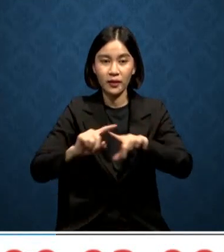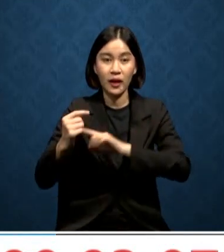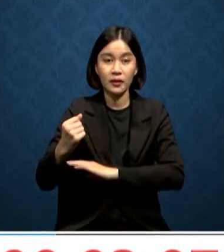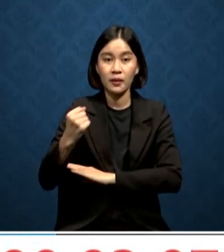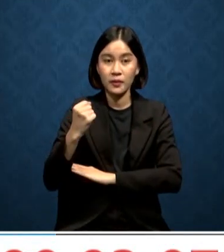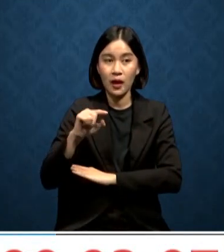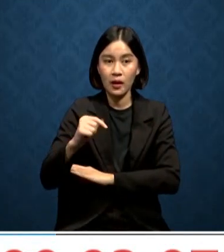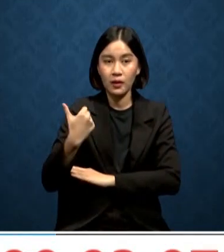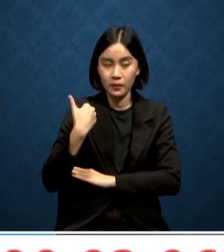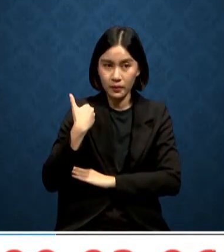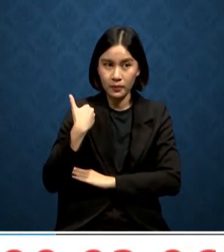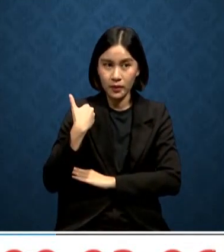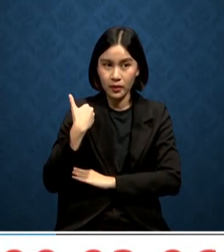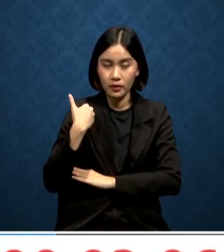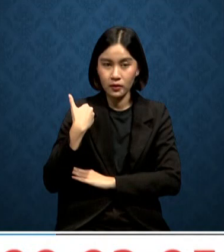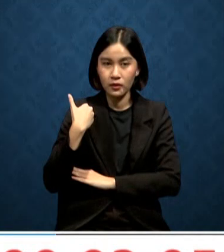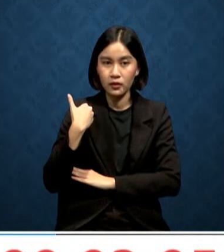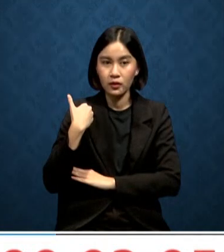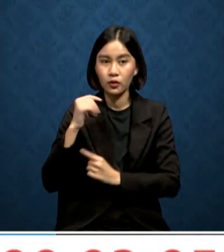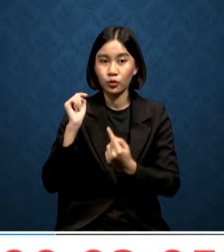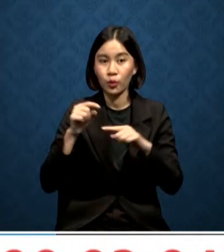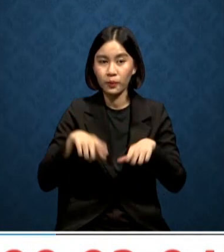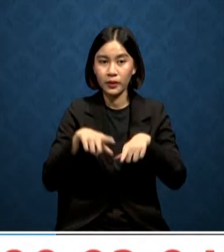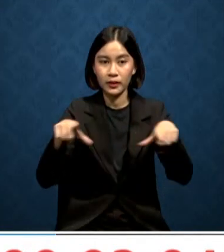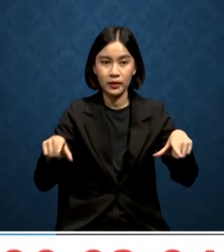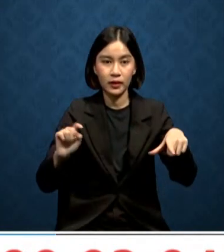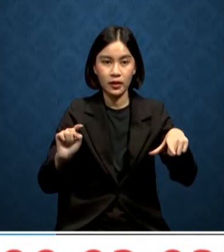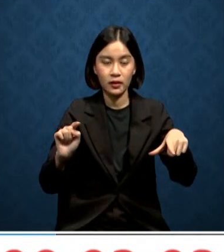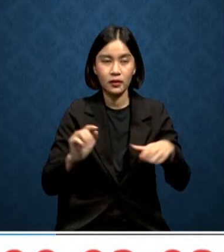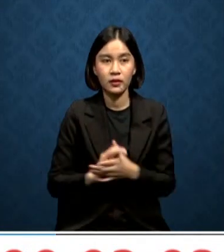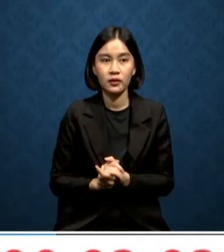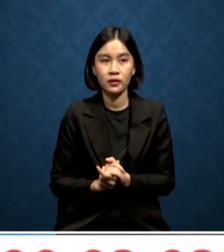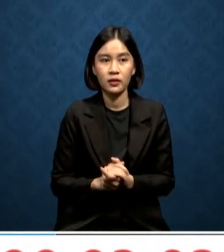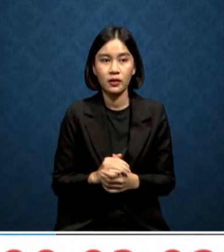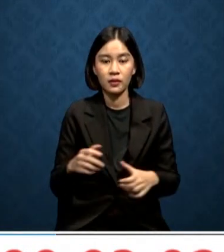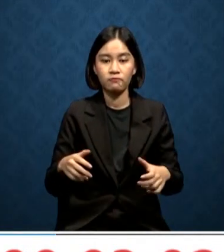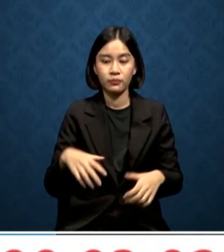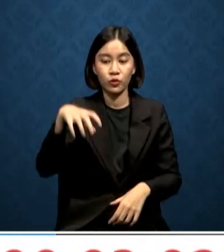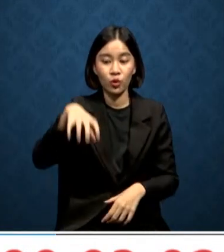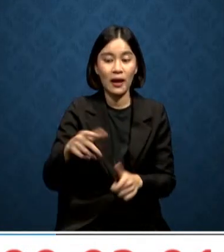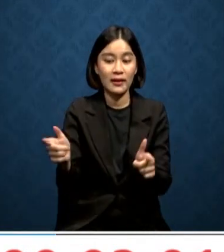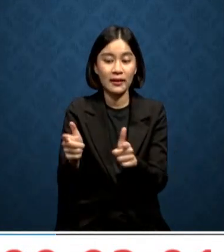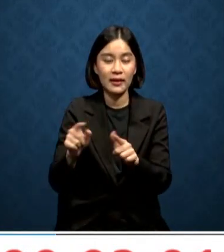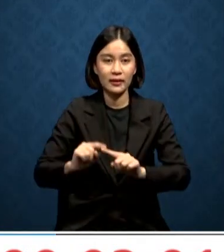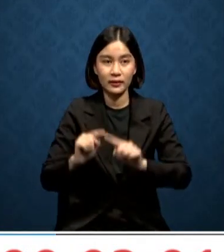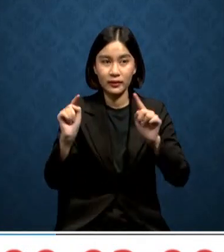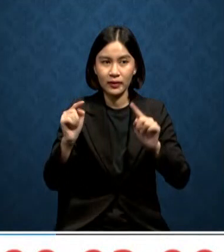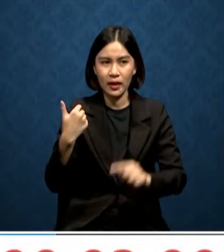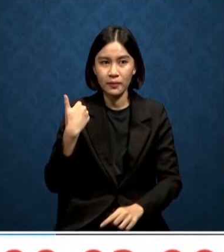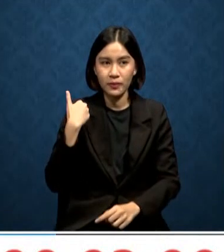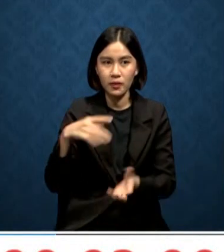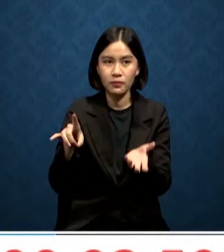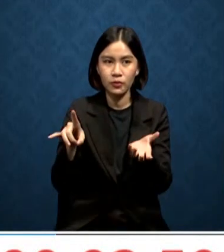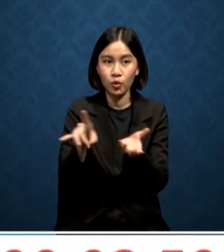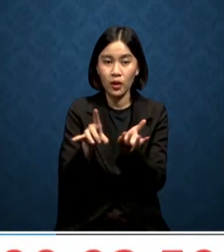ลมากที่สุดในพื้นที่คือเป็นหน่วยงานเล็กๆแต่มีประสิทธิภ